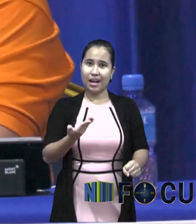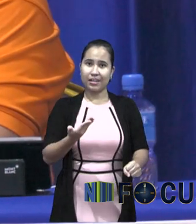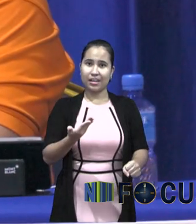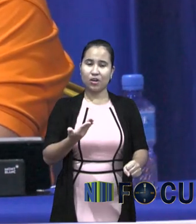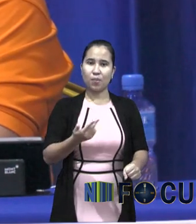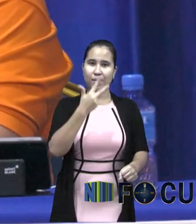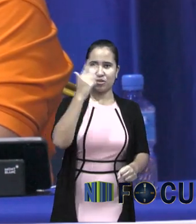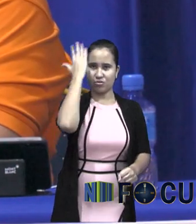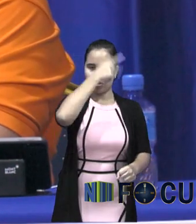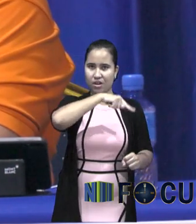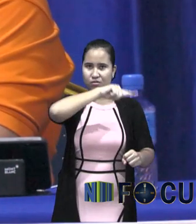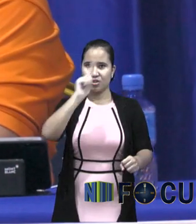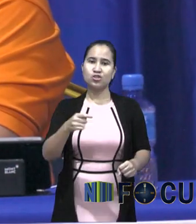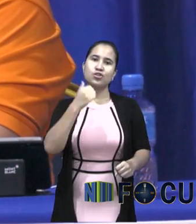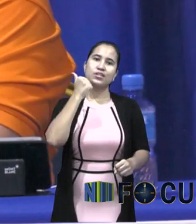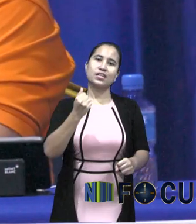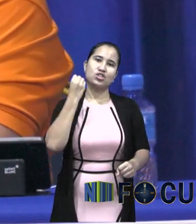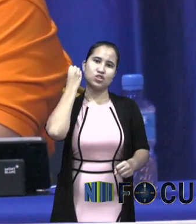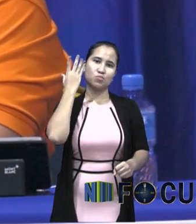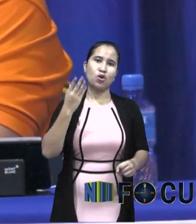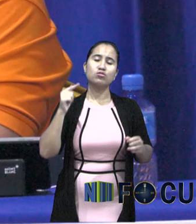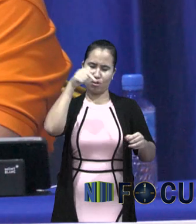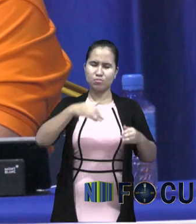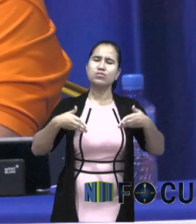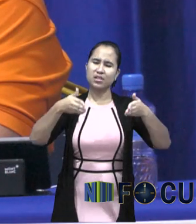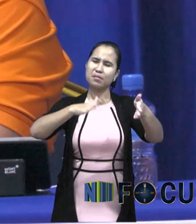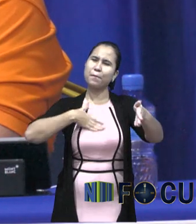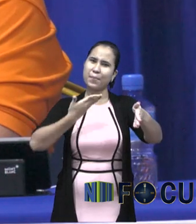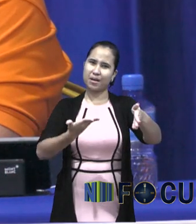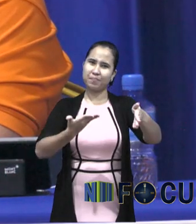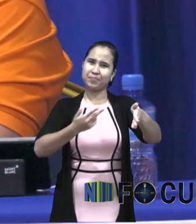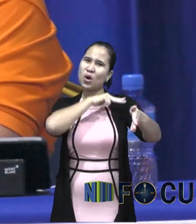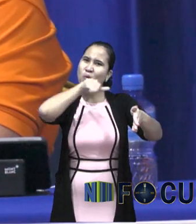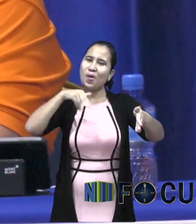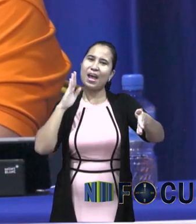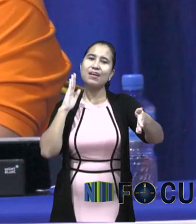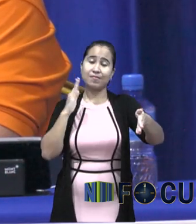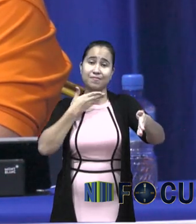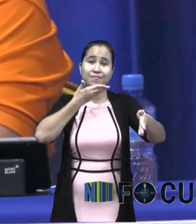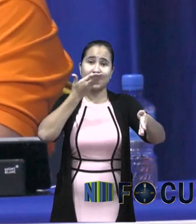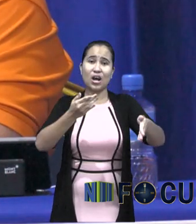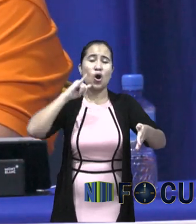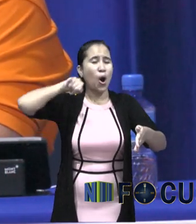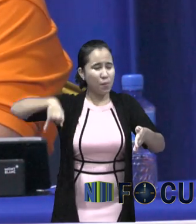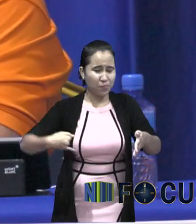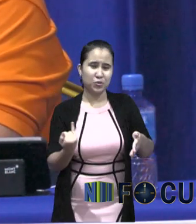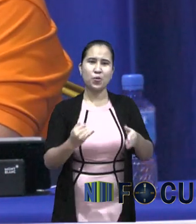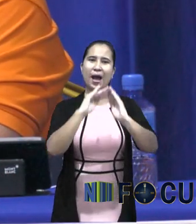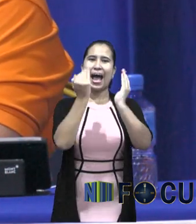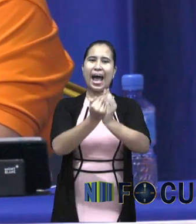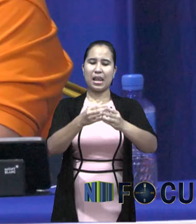's avonds en 6 uur 's morgens op straat te begeven. En wij vragen nog een keer aan alle bedrijven, wij doen